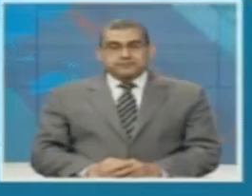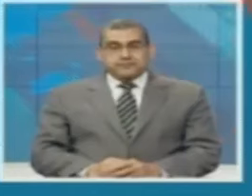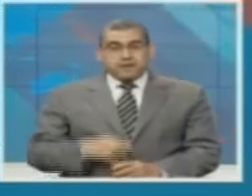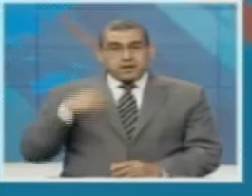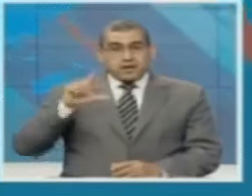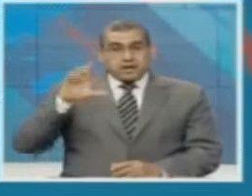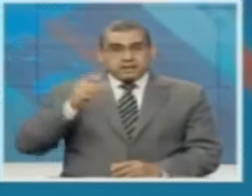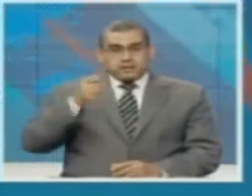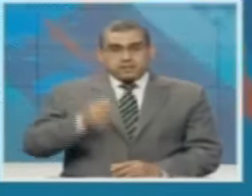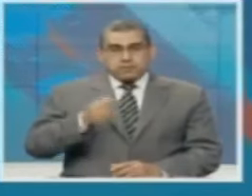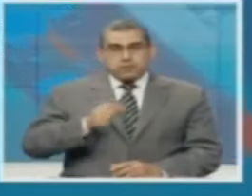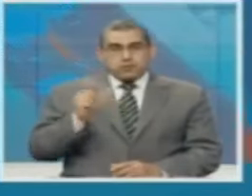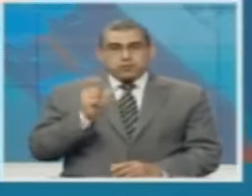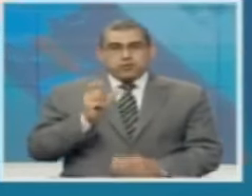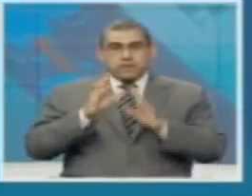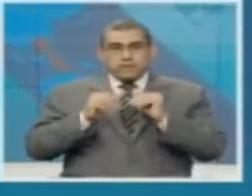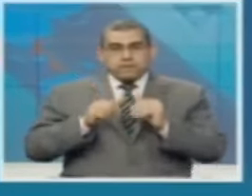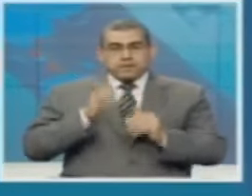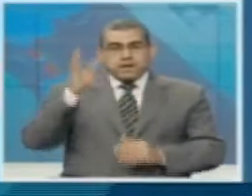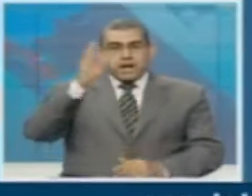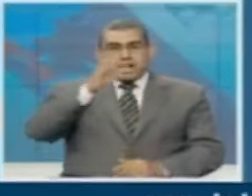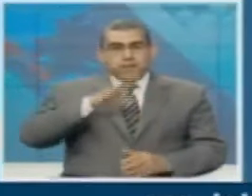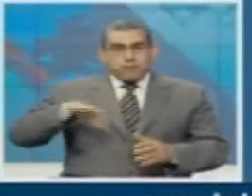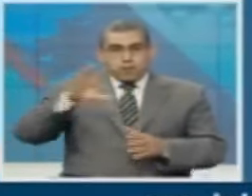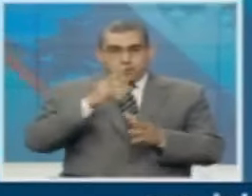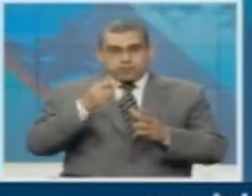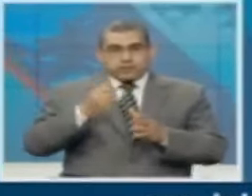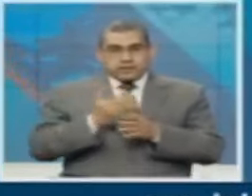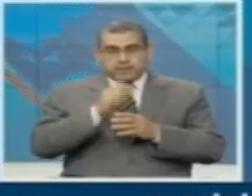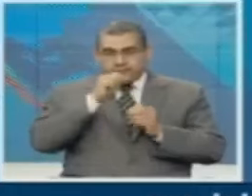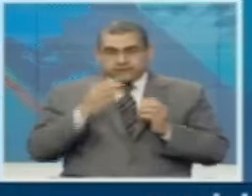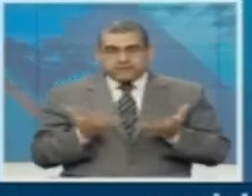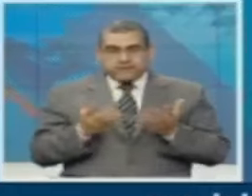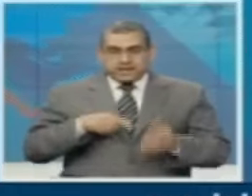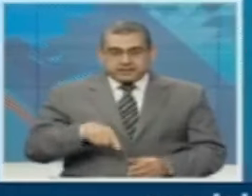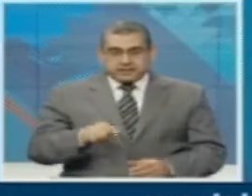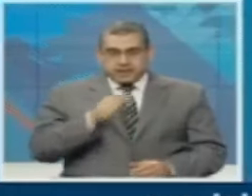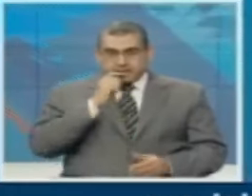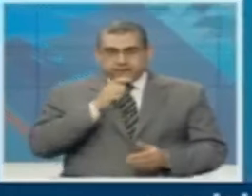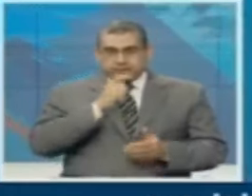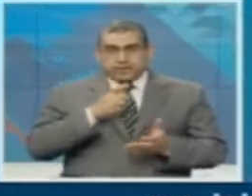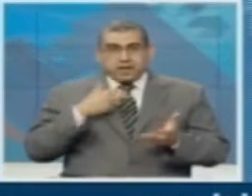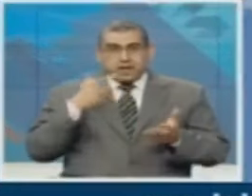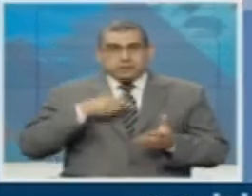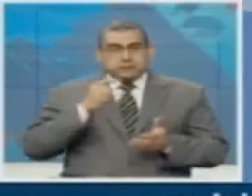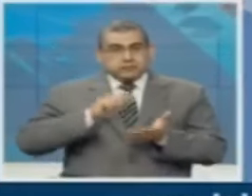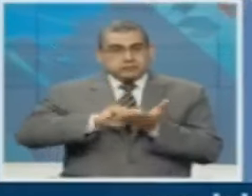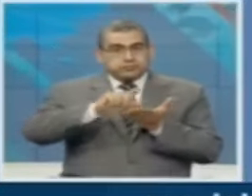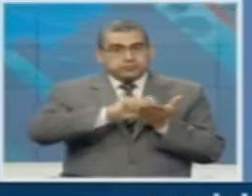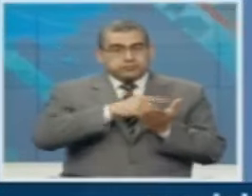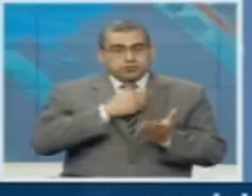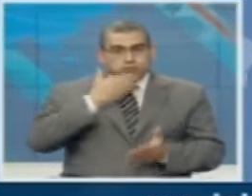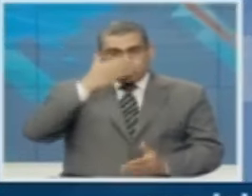هنأ السيد الرئيس عبد الفتاح السيسي مسلمي مصر بالخارج بمناسبة حلول عيد الفطر المبارك، وفي برقية